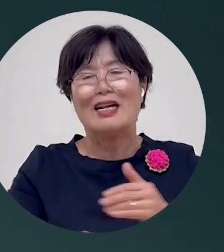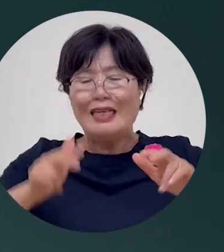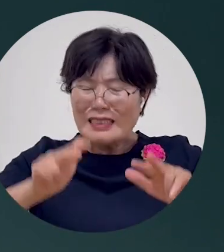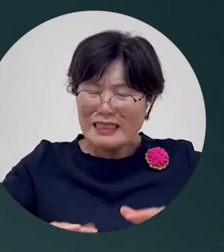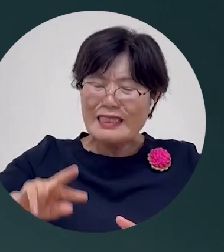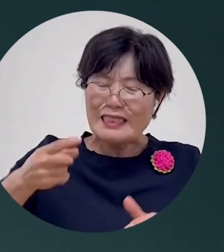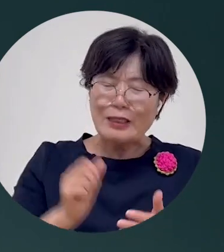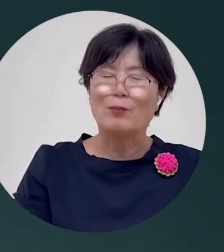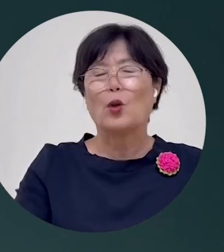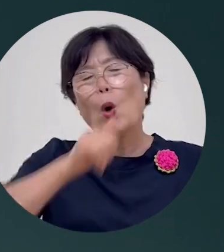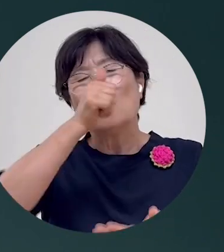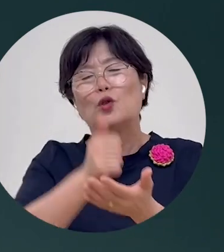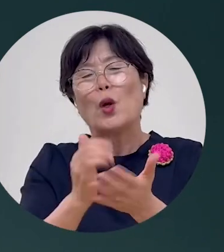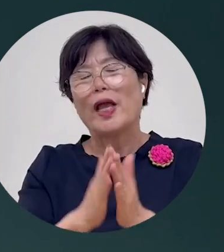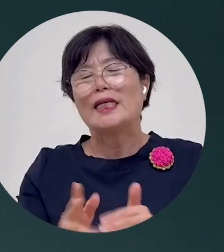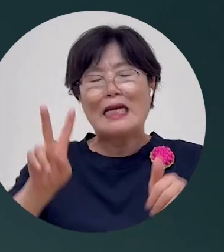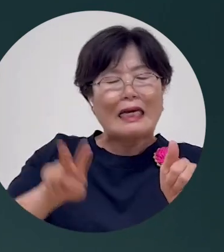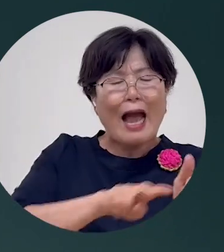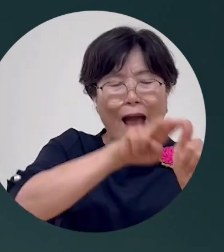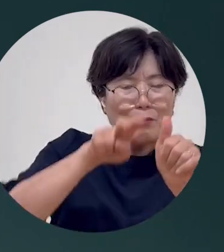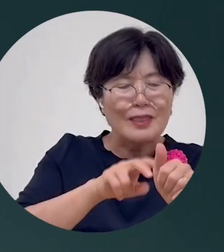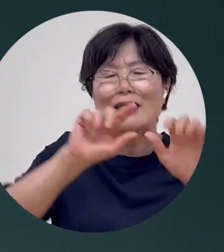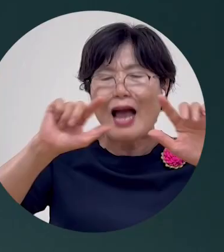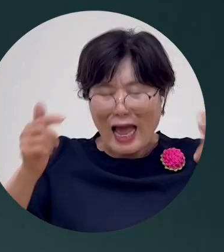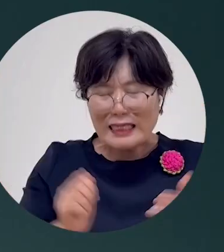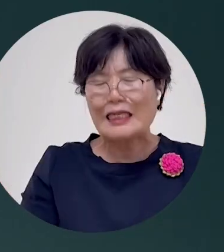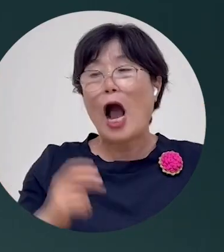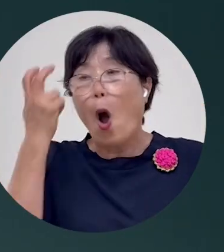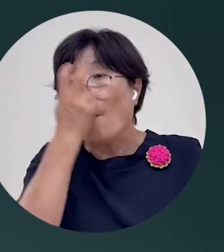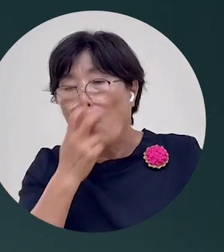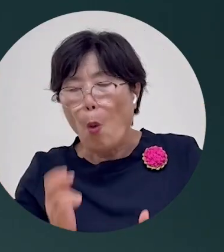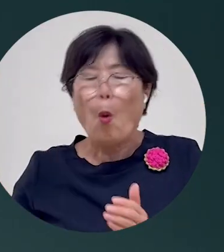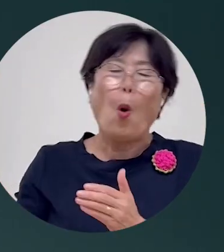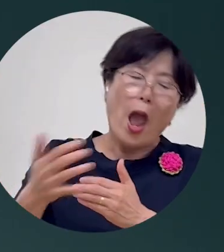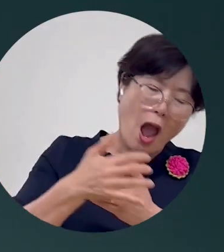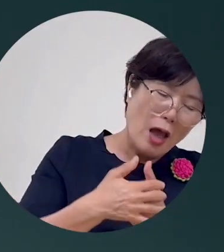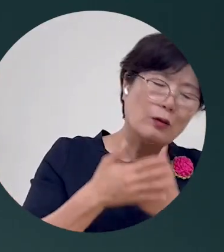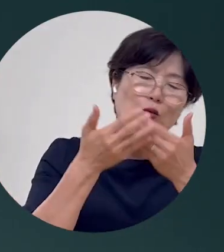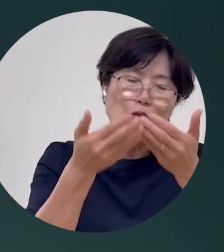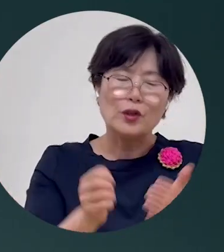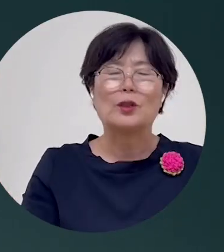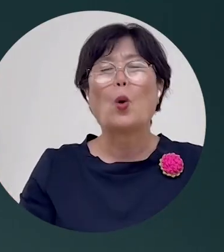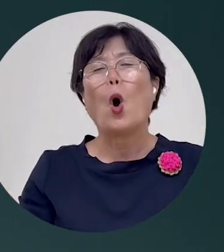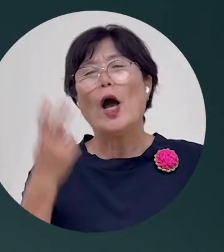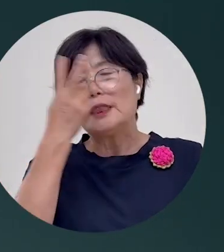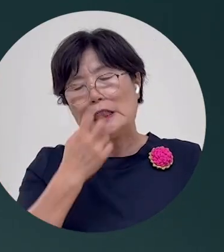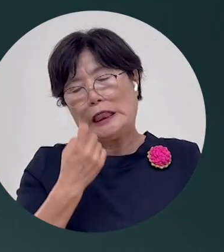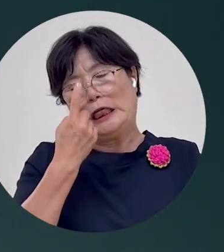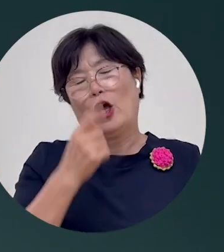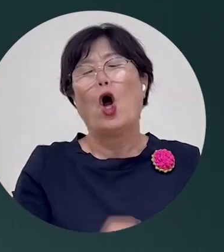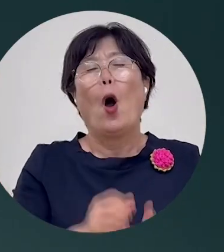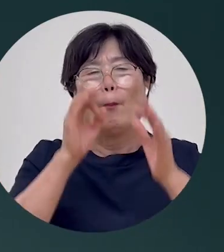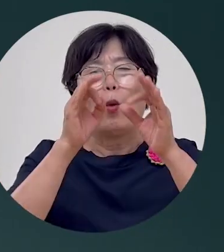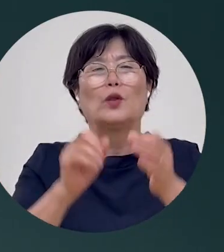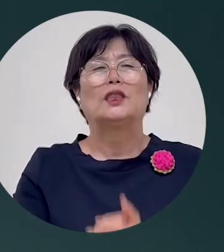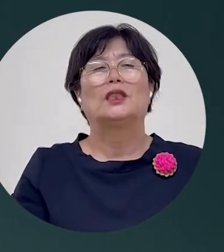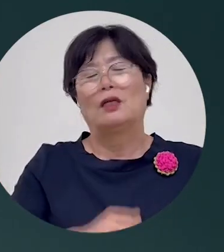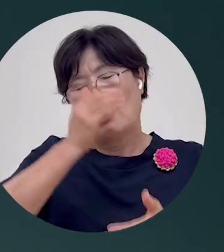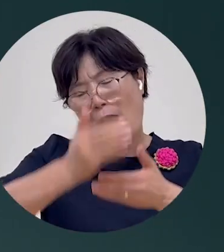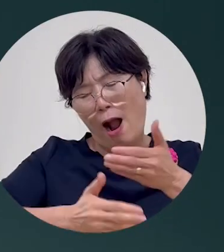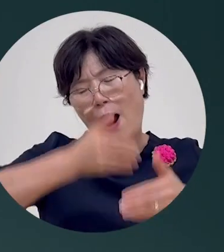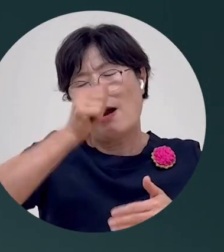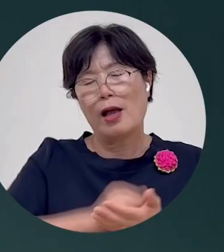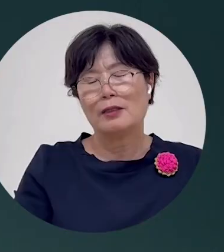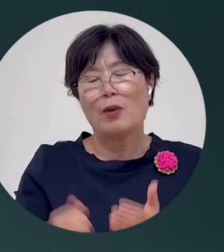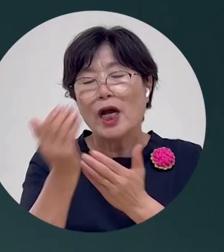죄인들을요, 감시가 아니라 보호를 위해 지켜보시는 우리 하나님 아버지의 눈에서요, 꿀처럼